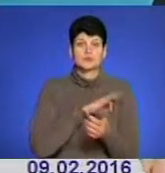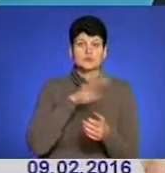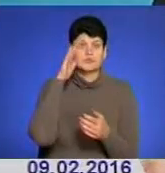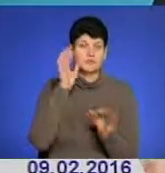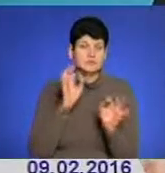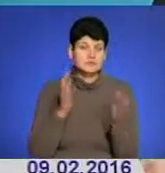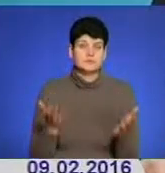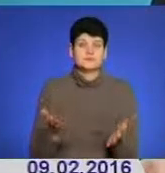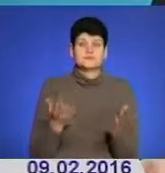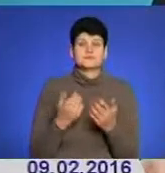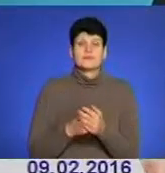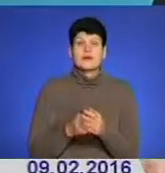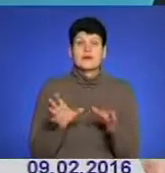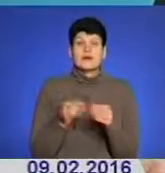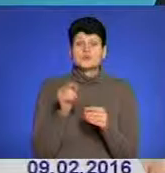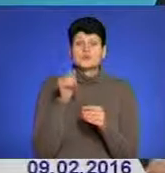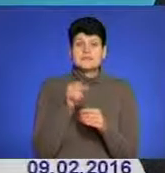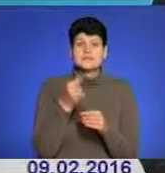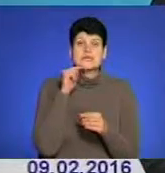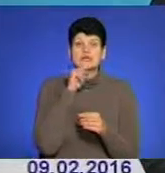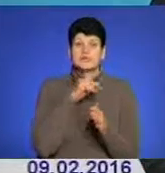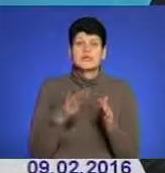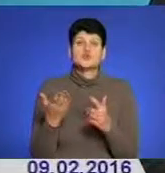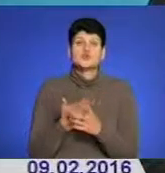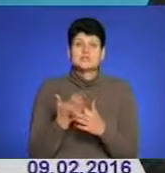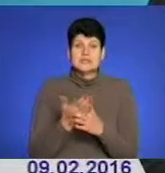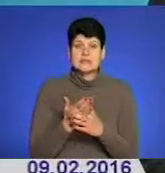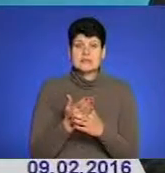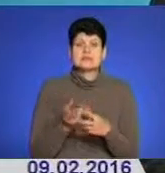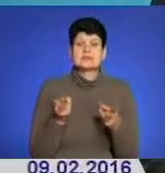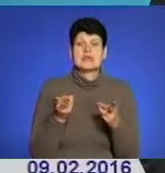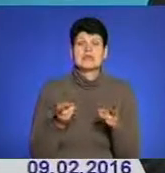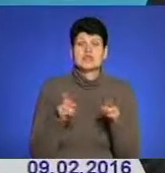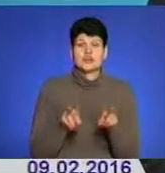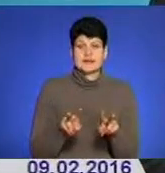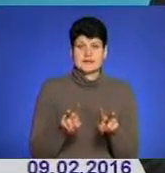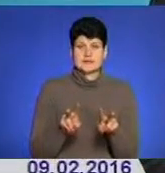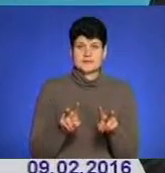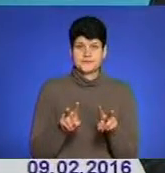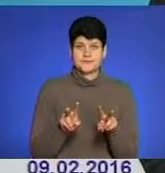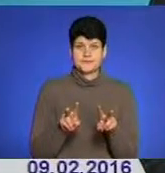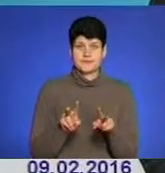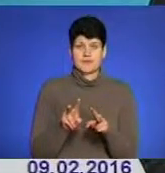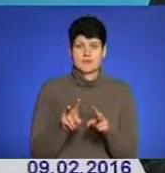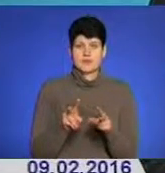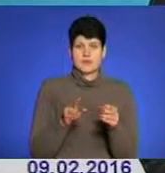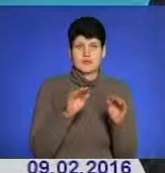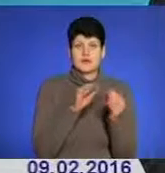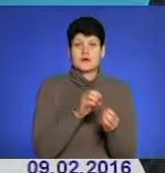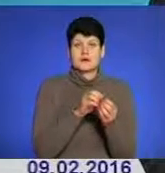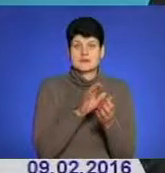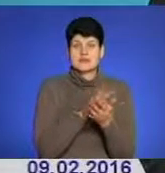-комунальної послуги. Разом з тим, зекономлена субсидія вона залишається на рахунку заявника і